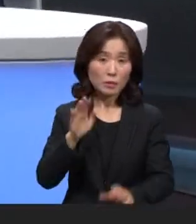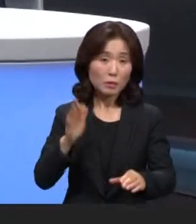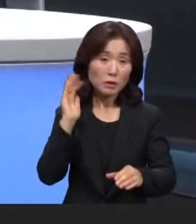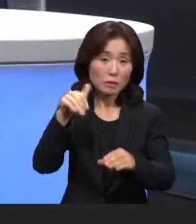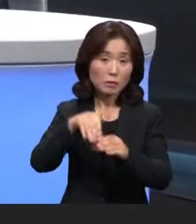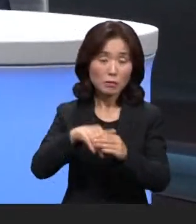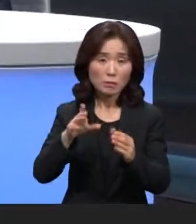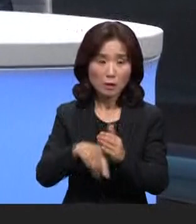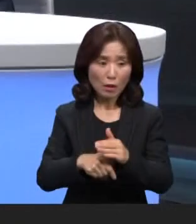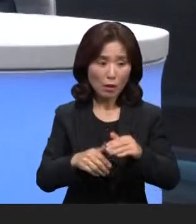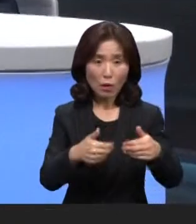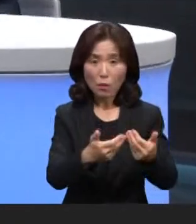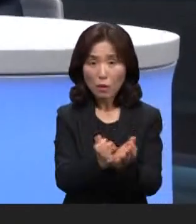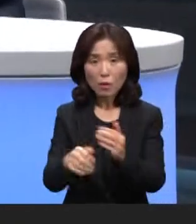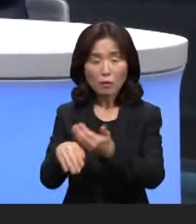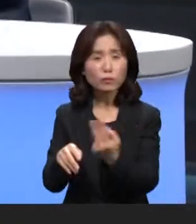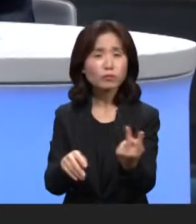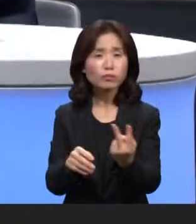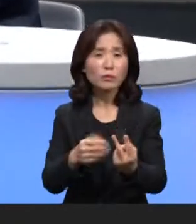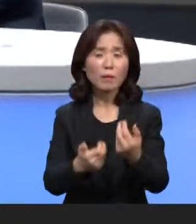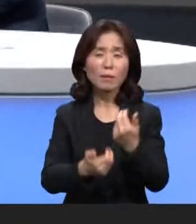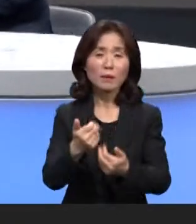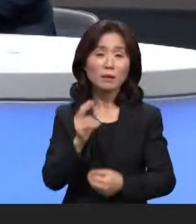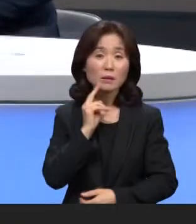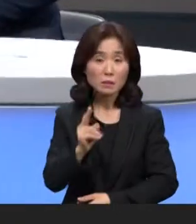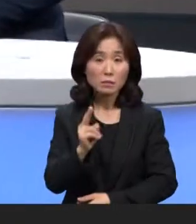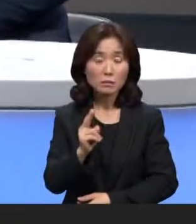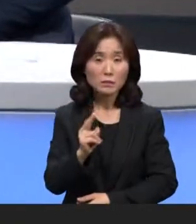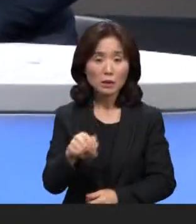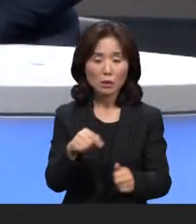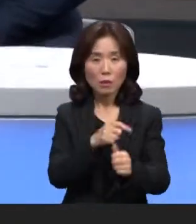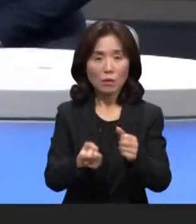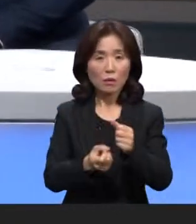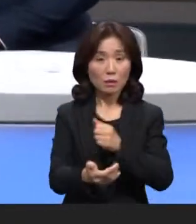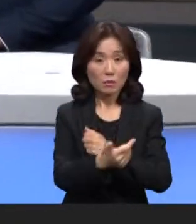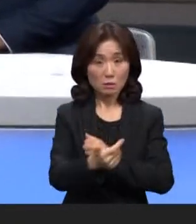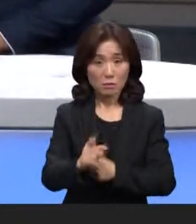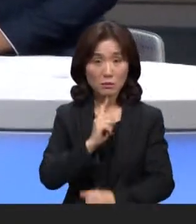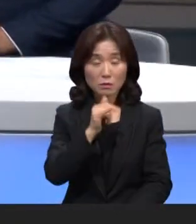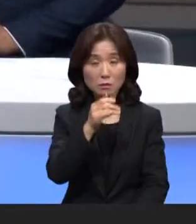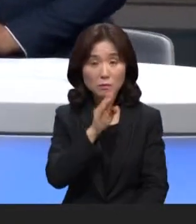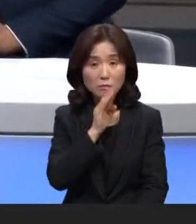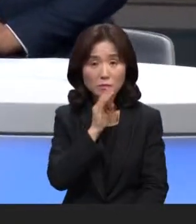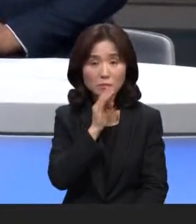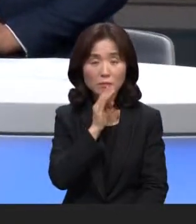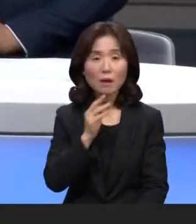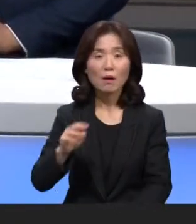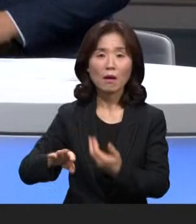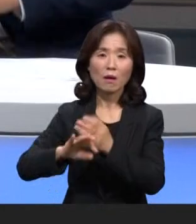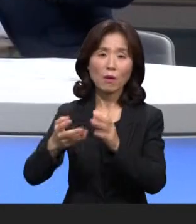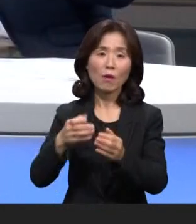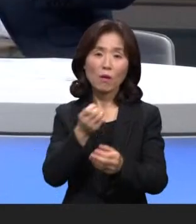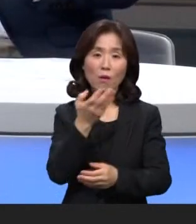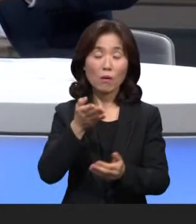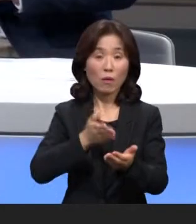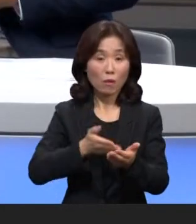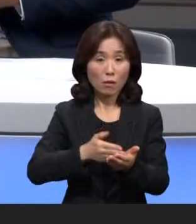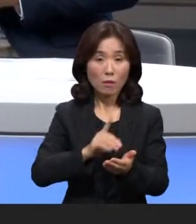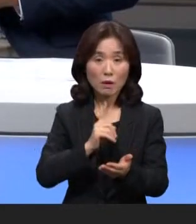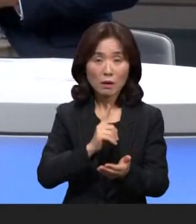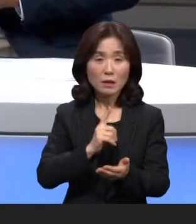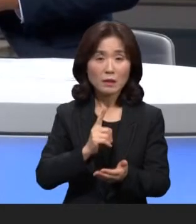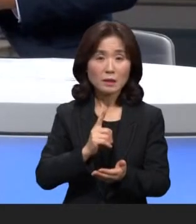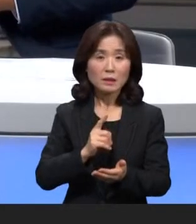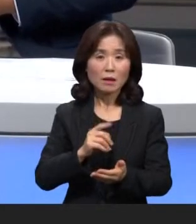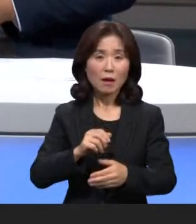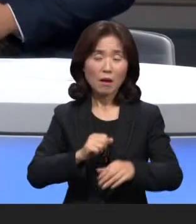양상이 굉장히 치열한 모습인데 교육 문제도 이게 상당히 영향을 많이 미쳤다고 알고 있어요. 그렇습니다. 해외 언론 가운데서 이런 극단적인 미국